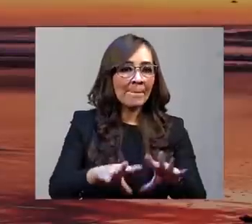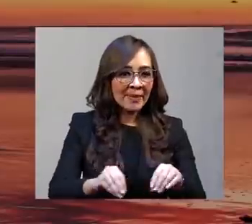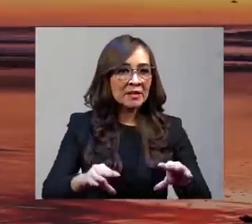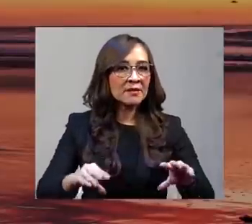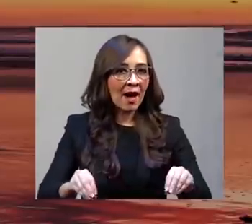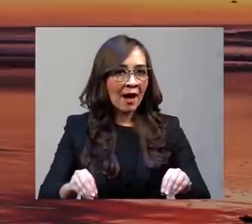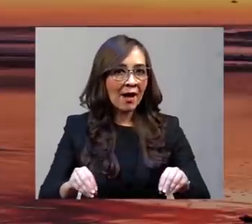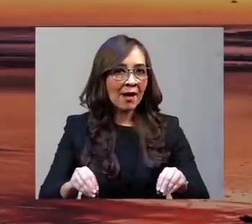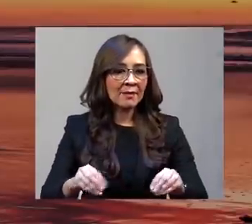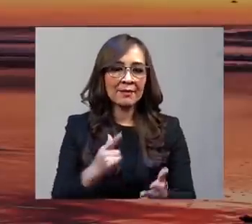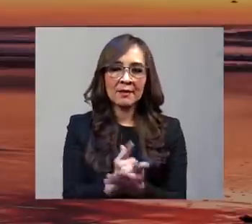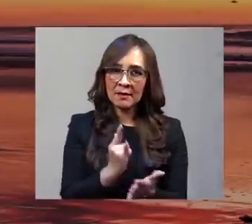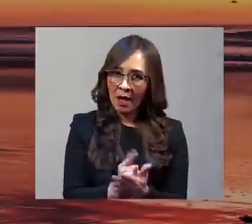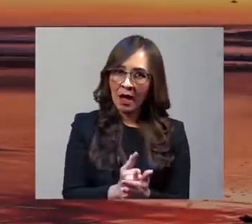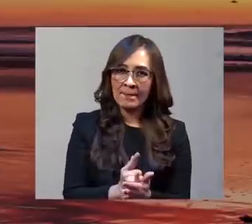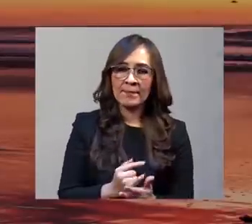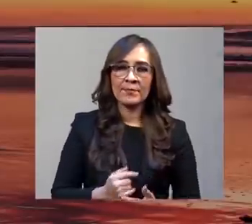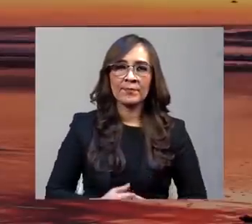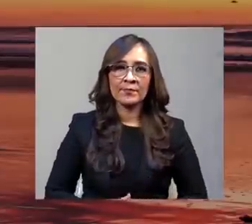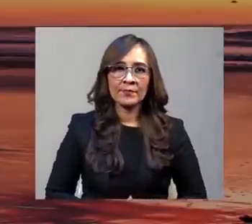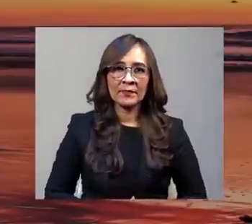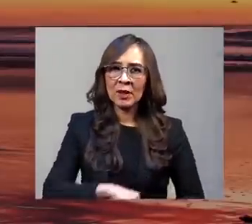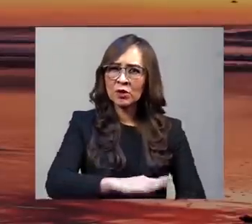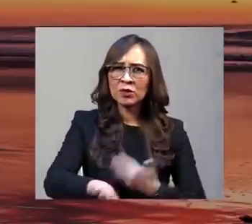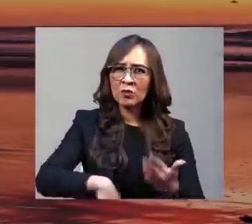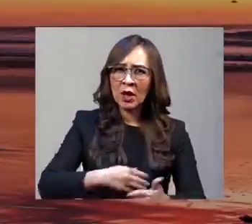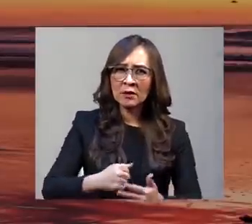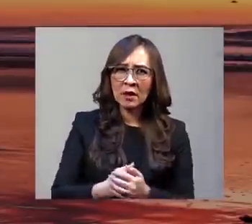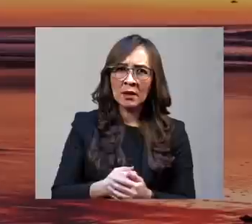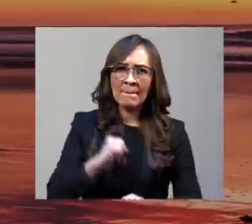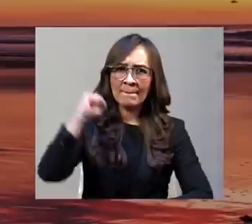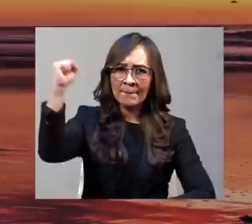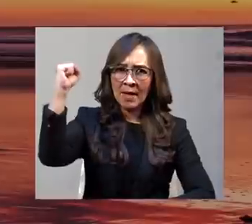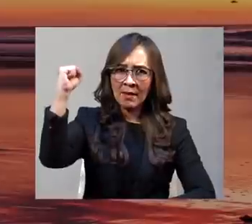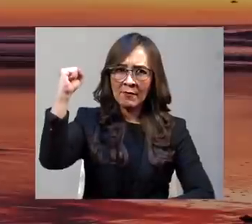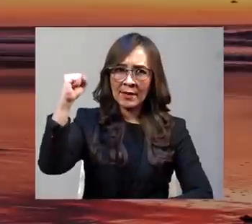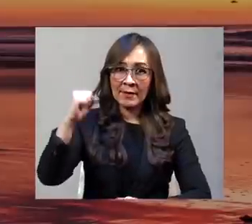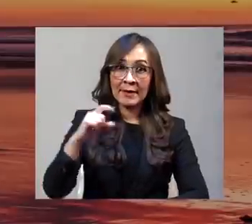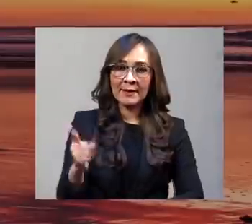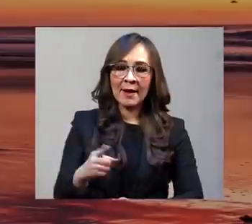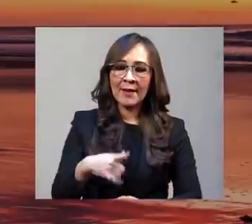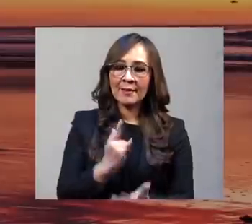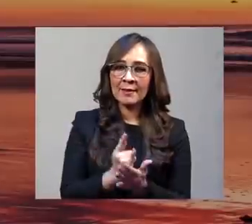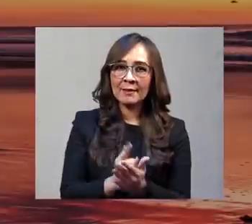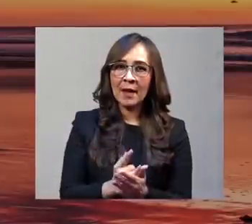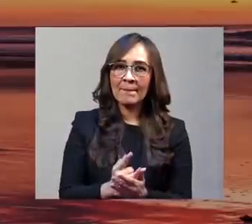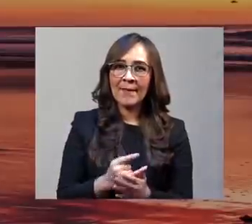Yehuda, orang-orang perangnya ada di Yerusalem. Semuanya pahlawan yang gagah perkasa, jadi dia tetap waspada.